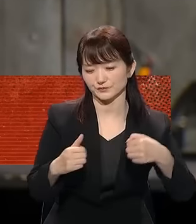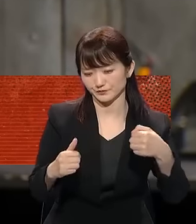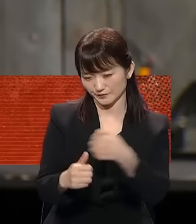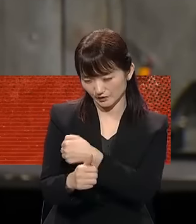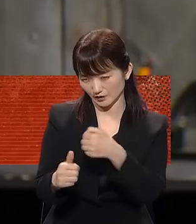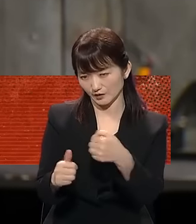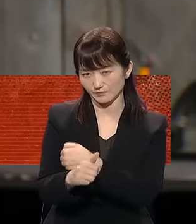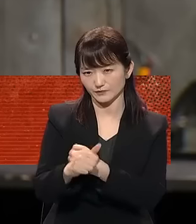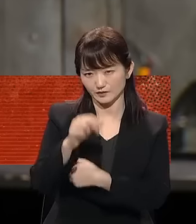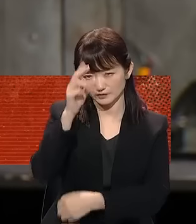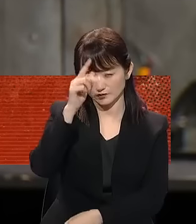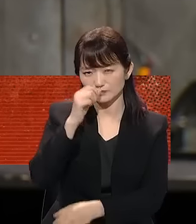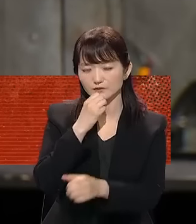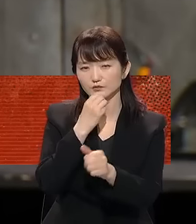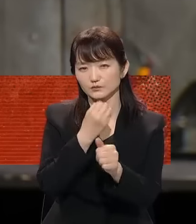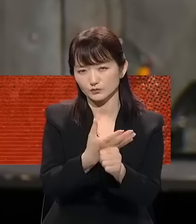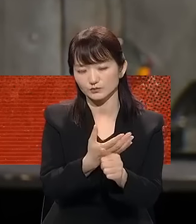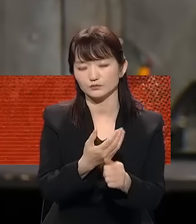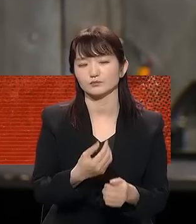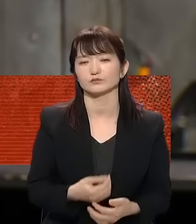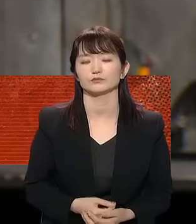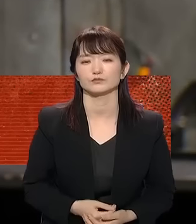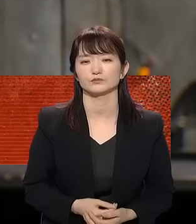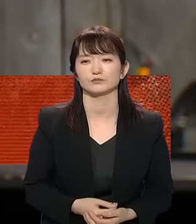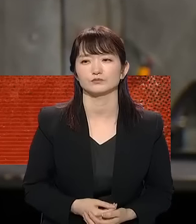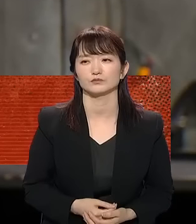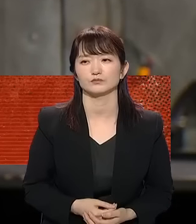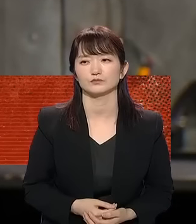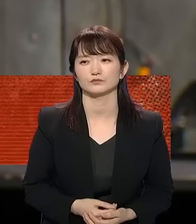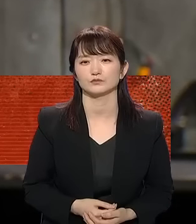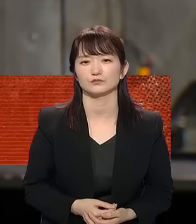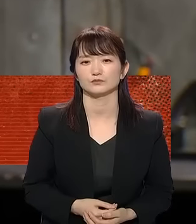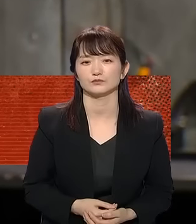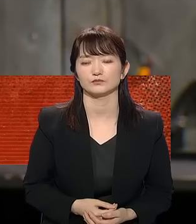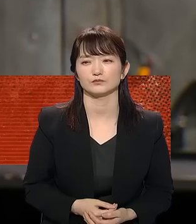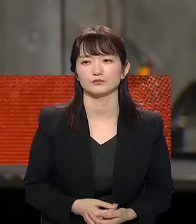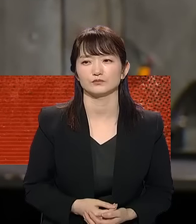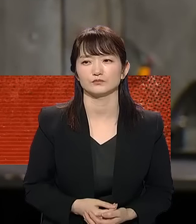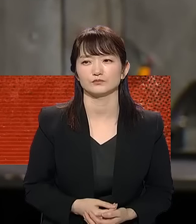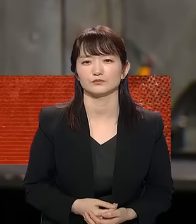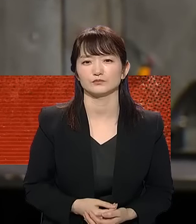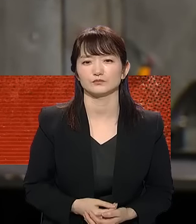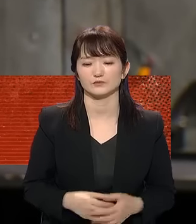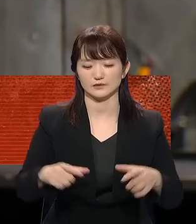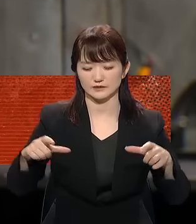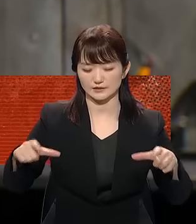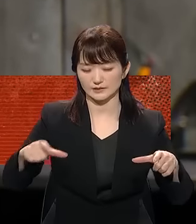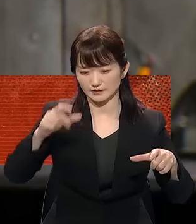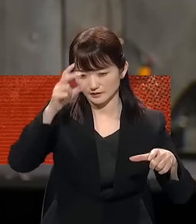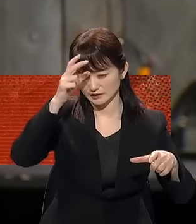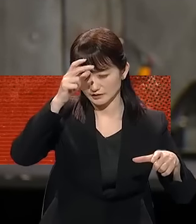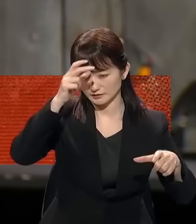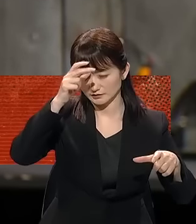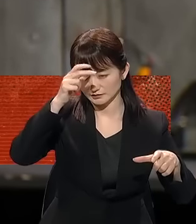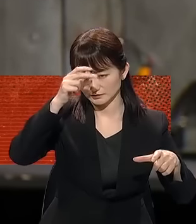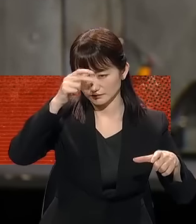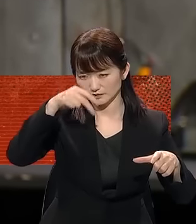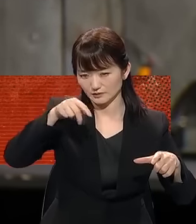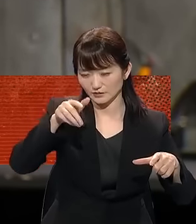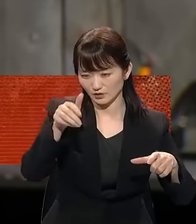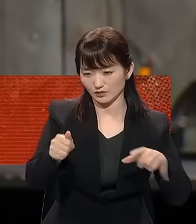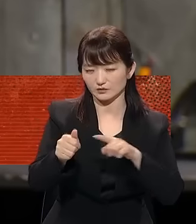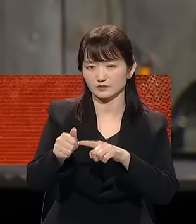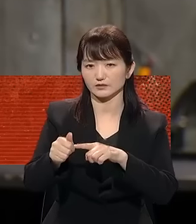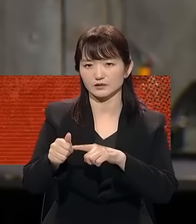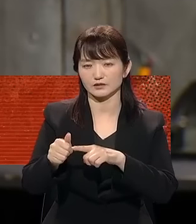했는데이 고발을 하는 것은 자체적으로 이 고발하는 것은 해당 그 관할 경찰서장의 그 재량으로